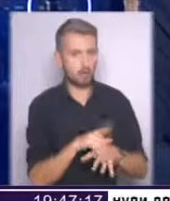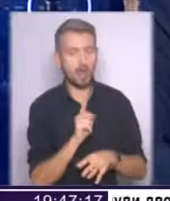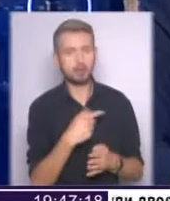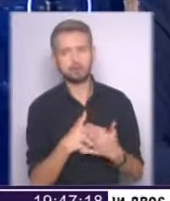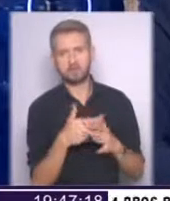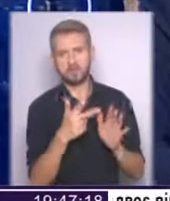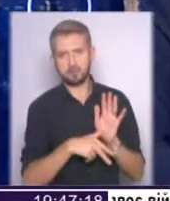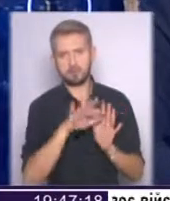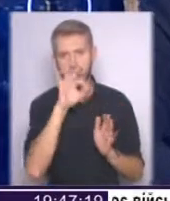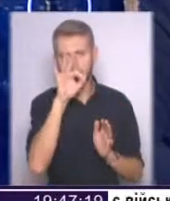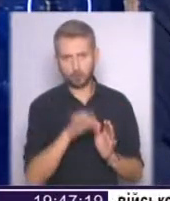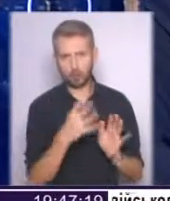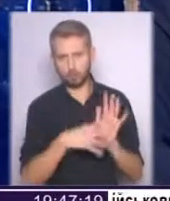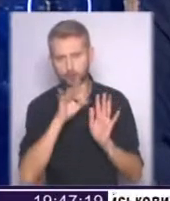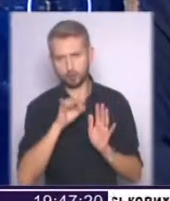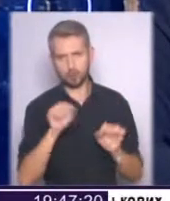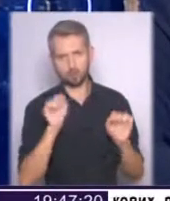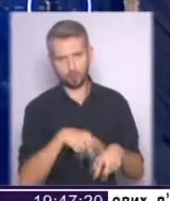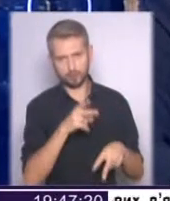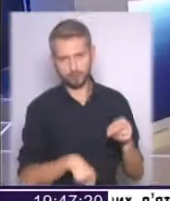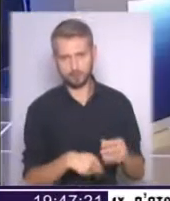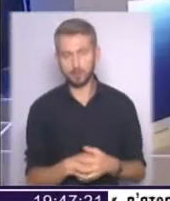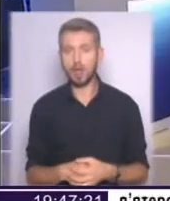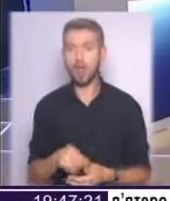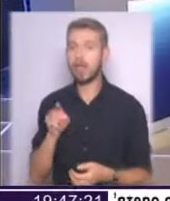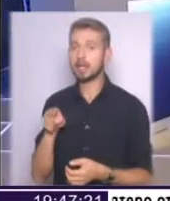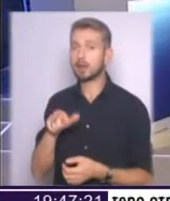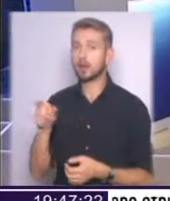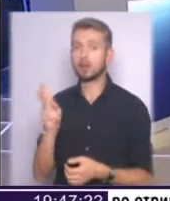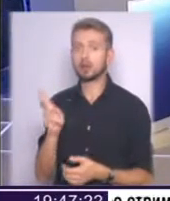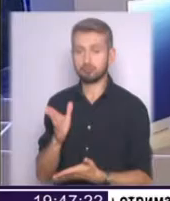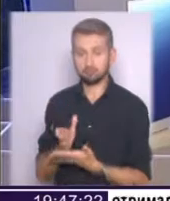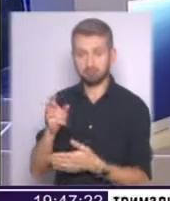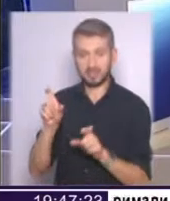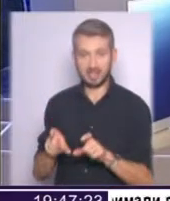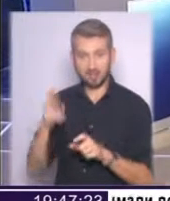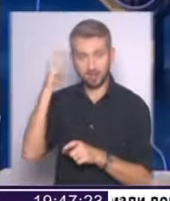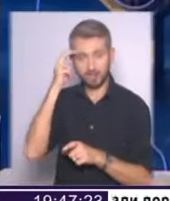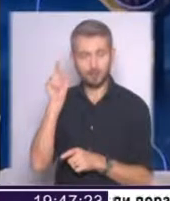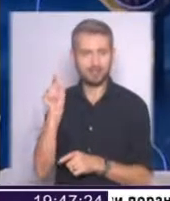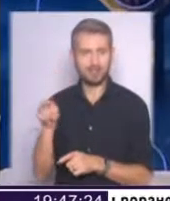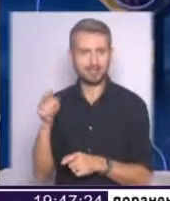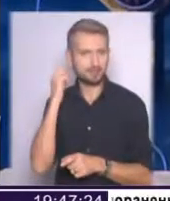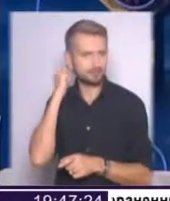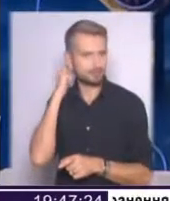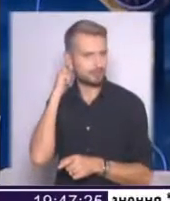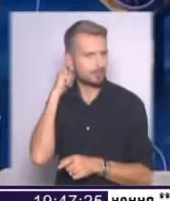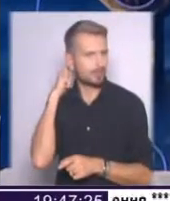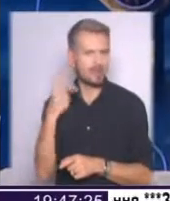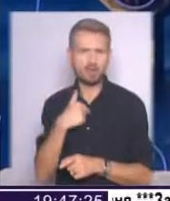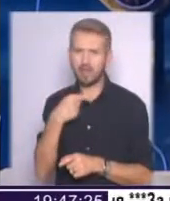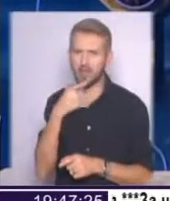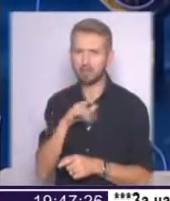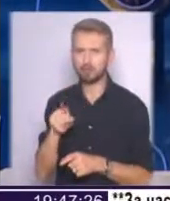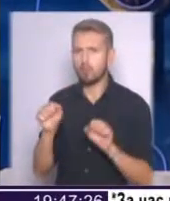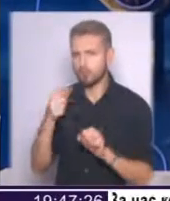відсотків на 85-90 з цим можна розібратися. Але дивіться, ті люди, які сидять в Києві, їх, я не кажу, що можна зрозуміти,